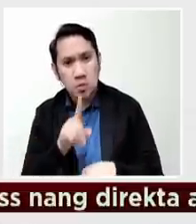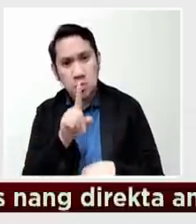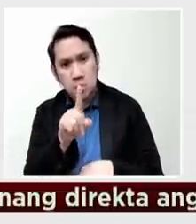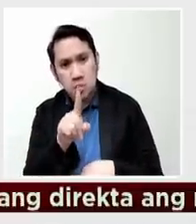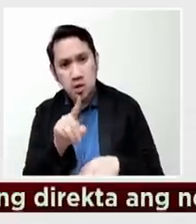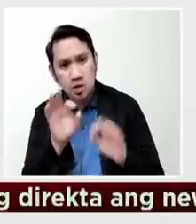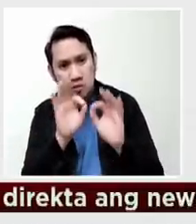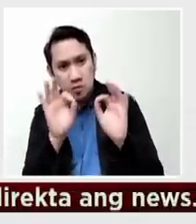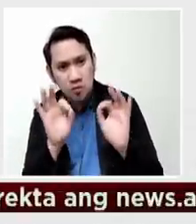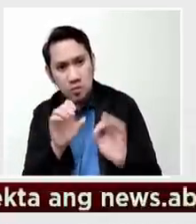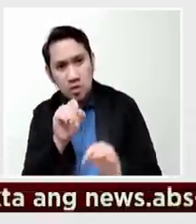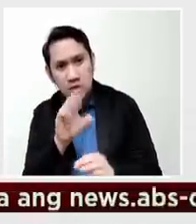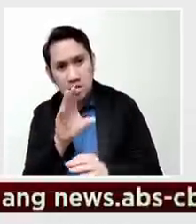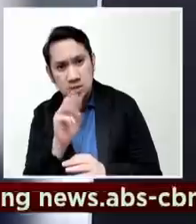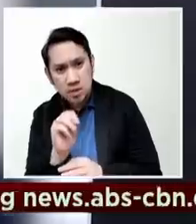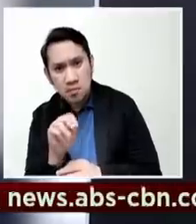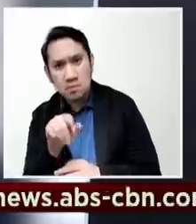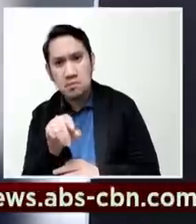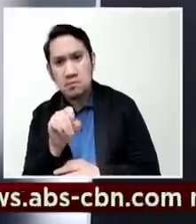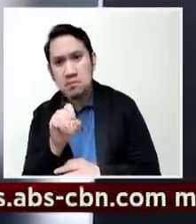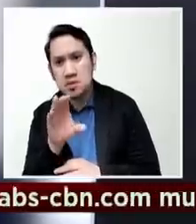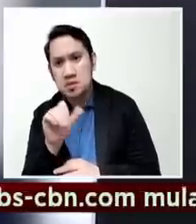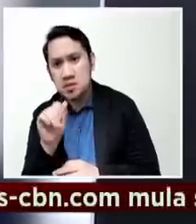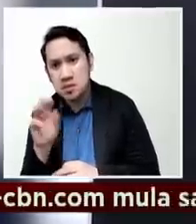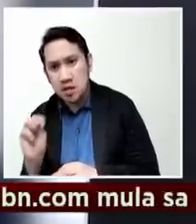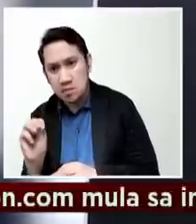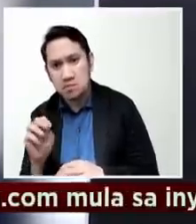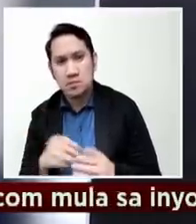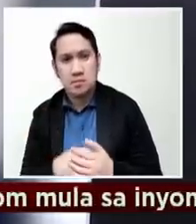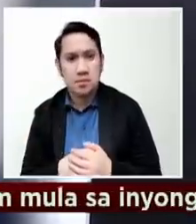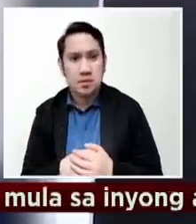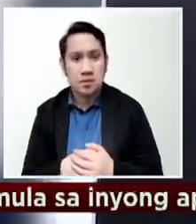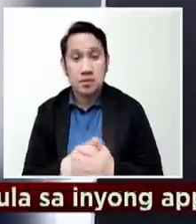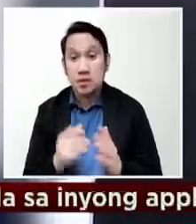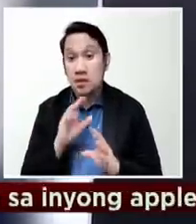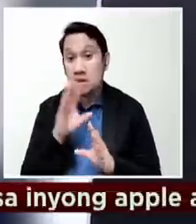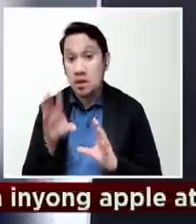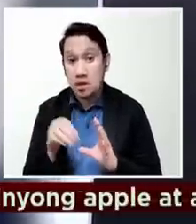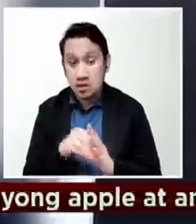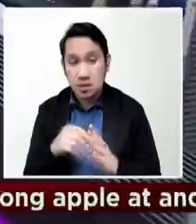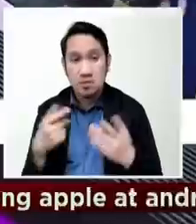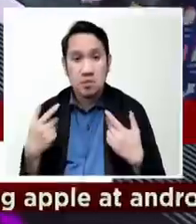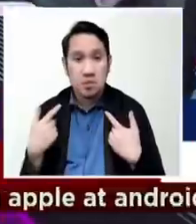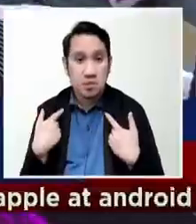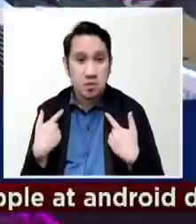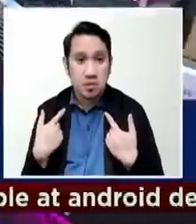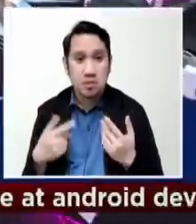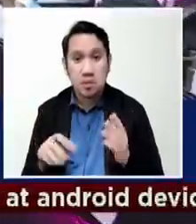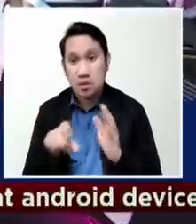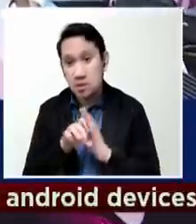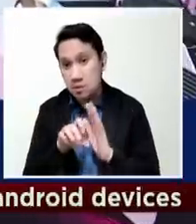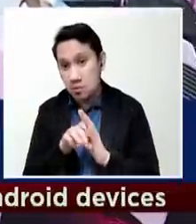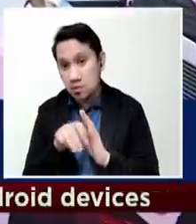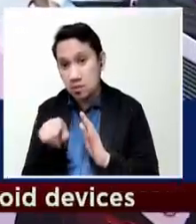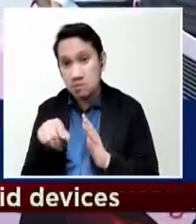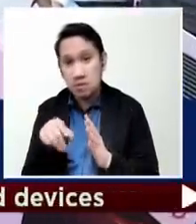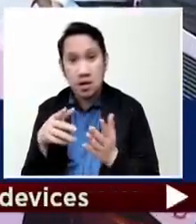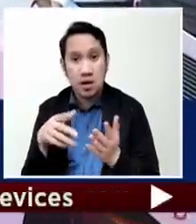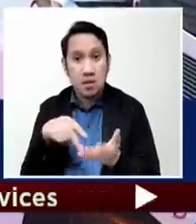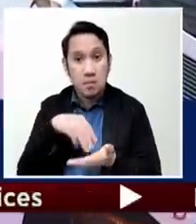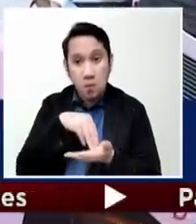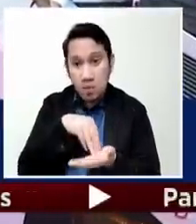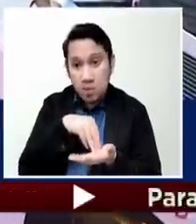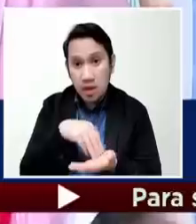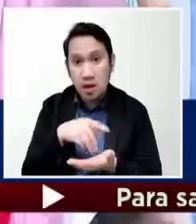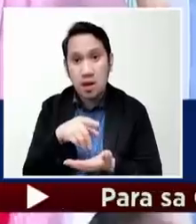part of a scam ang ginagawa niya. Bahagi ng love scam modus ang gumawa ng mga modelo na binabayaran nila para mangakit